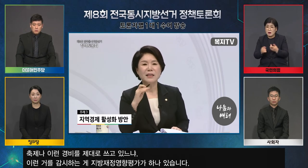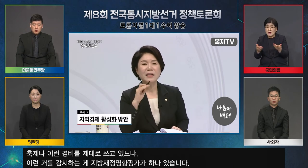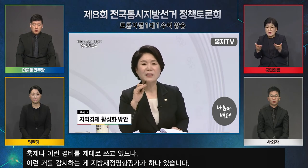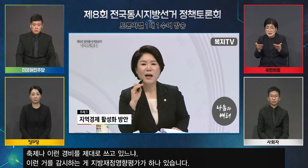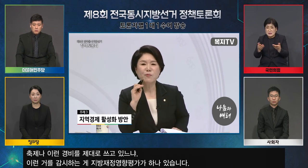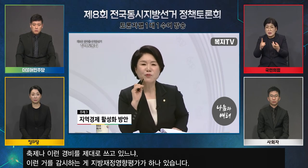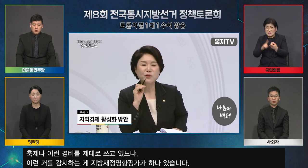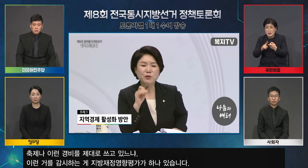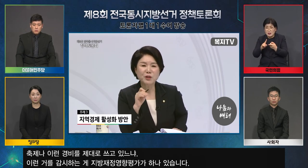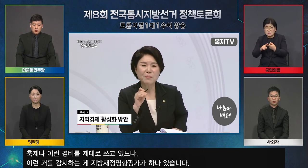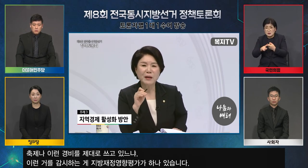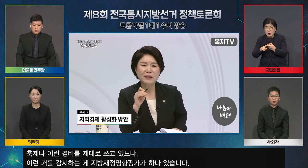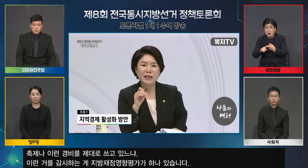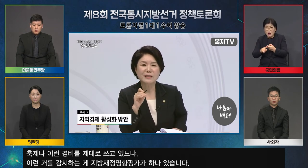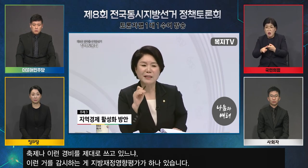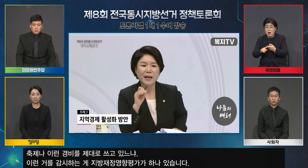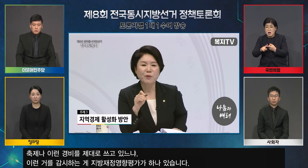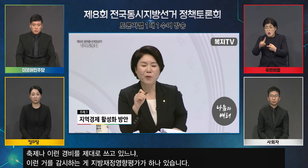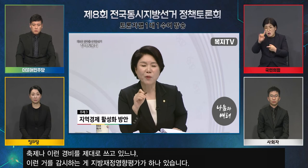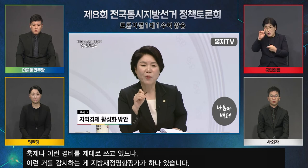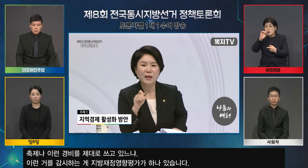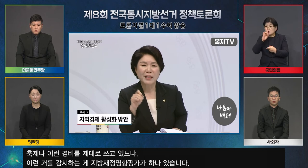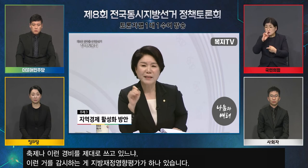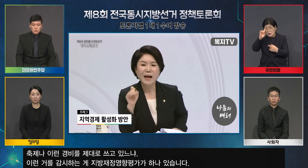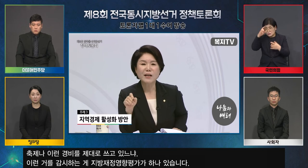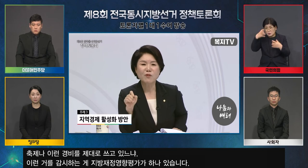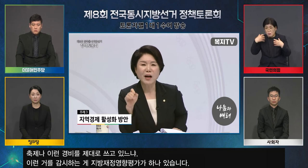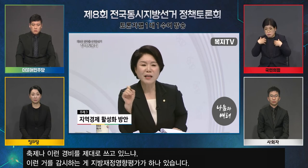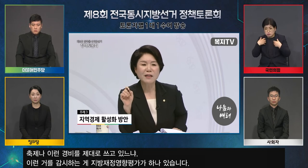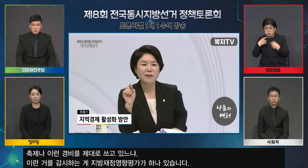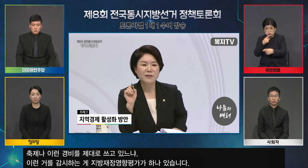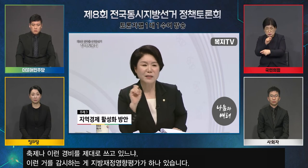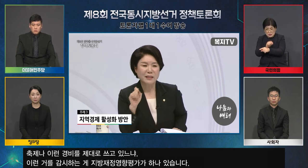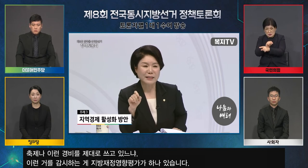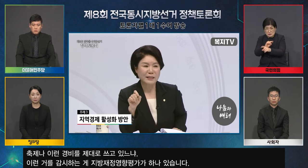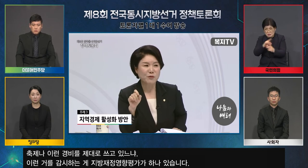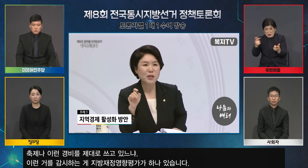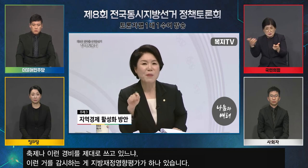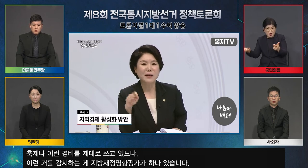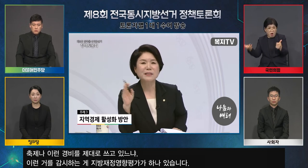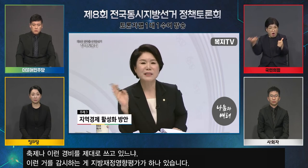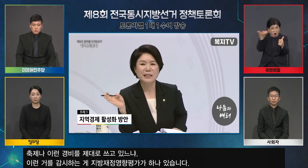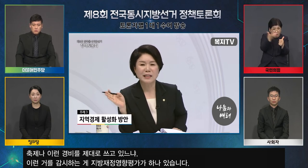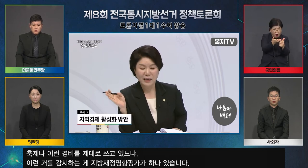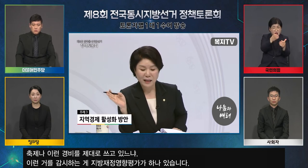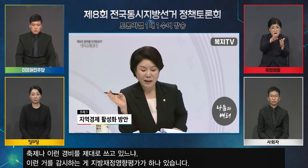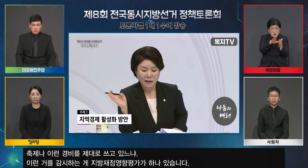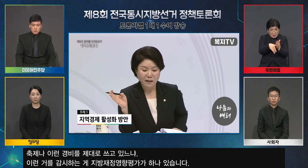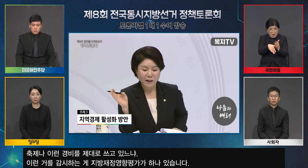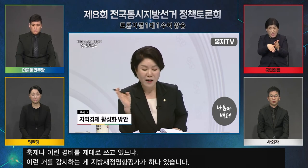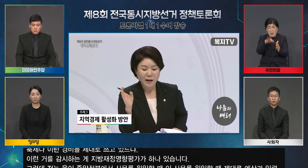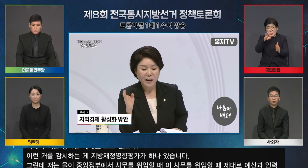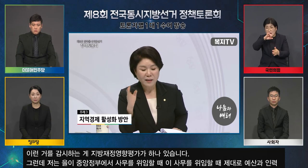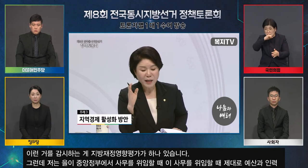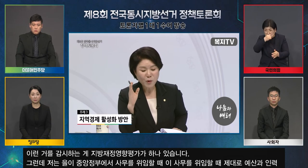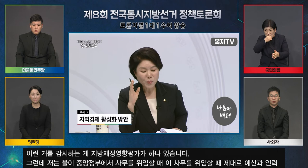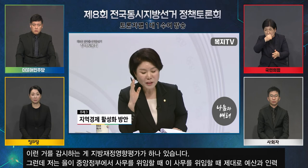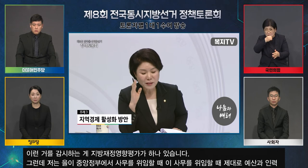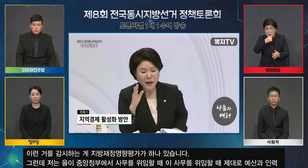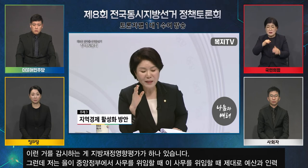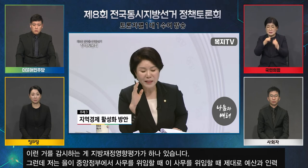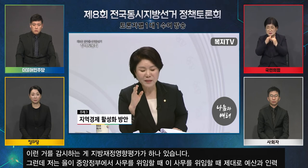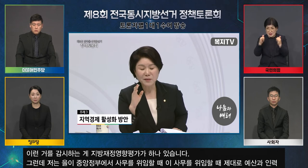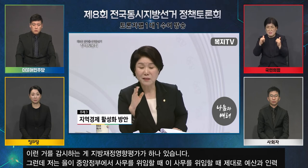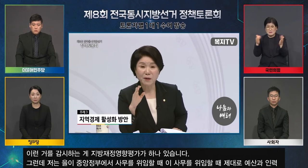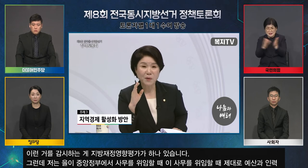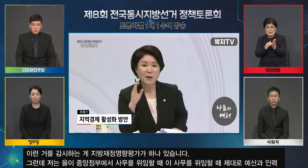이 사물을 위임할 때 제대로 예산과 인력을 같이 위임하는지 새로운